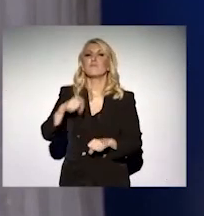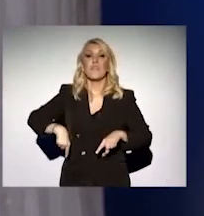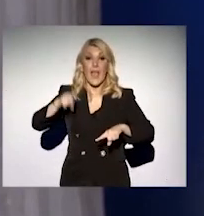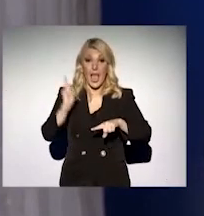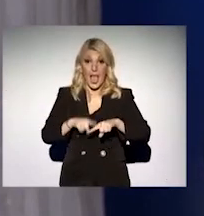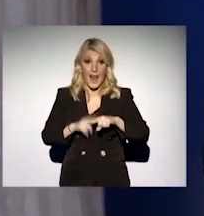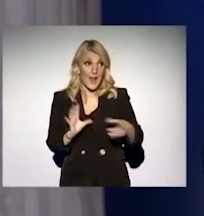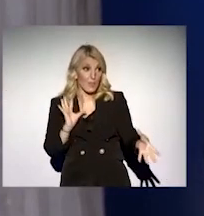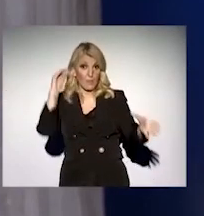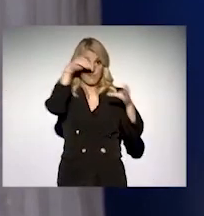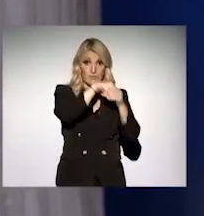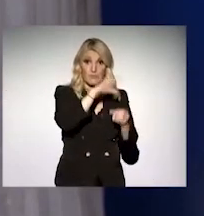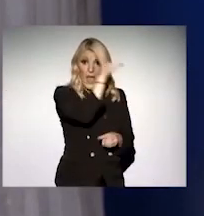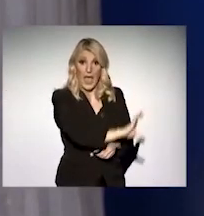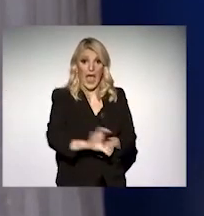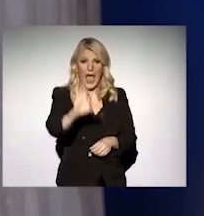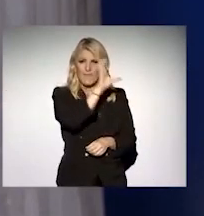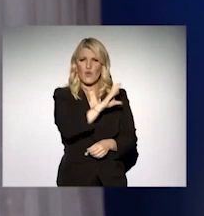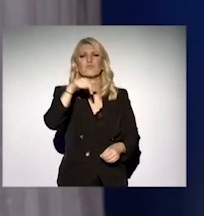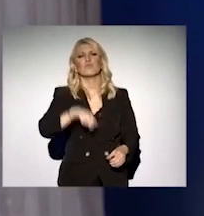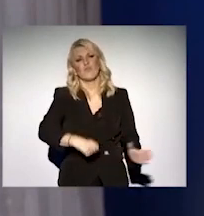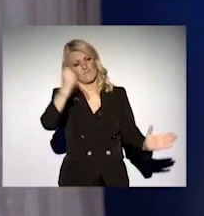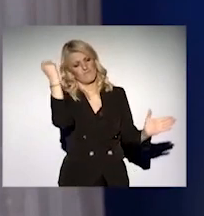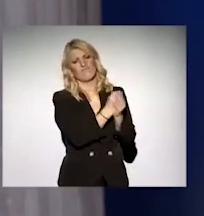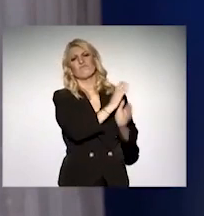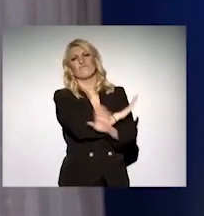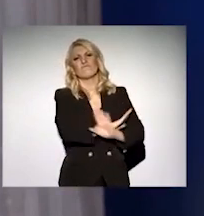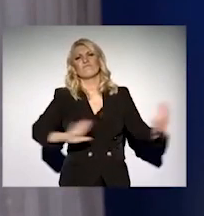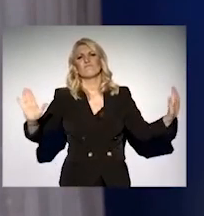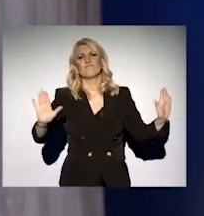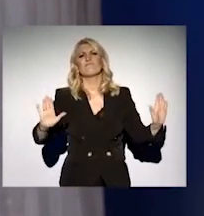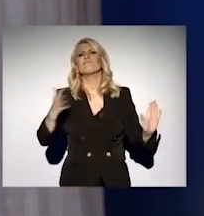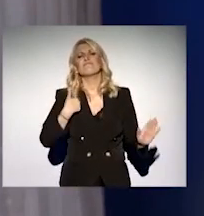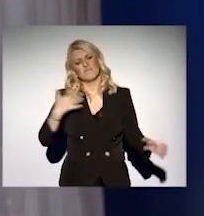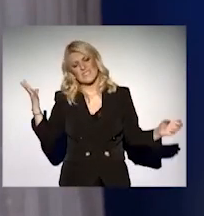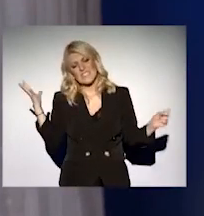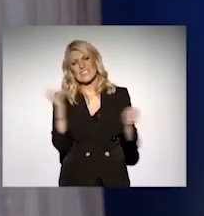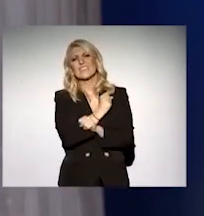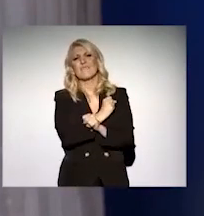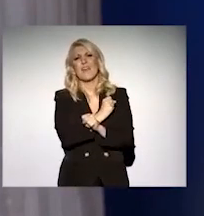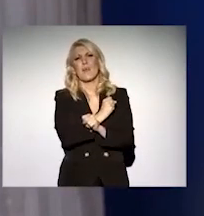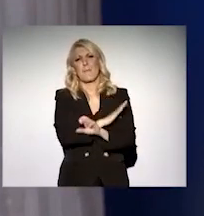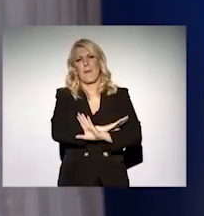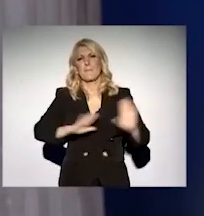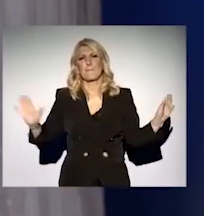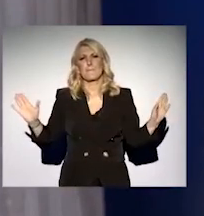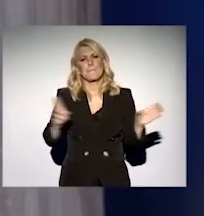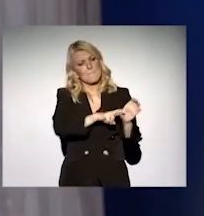από ποτέ αυτή η υπενθύμηση, είναι πιο επίκαιρη από ποτέ αυτή η επέτειος και είναι πιο επίκαιρο από ποτέ και αυτό το